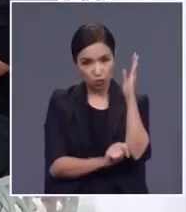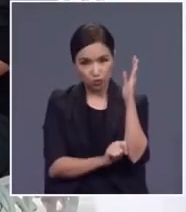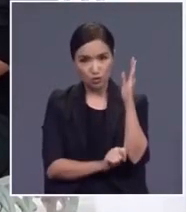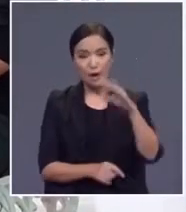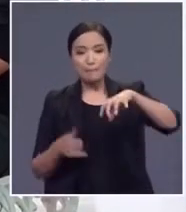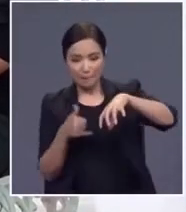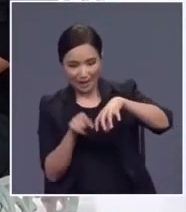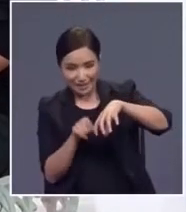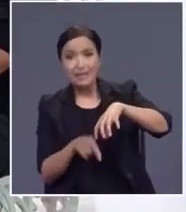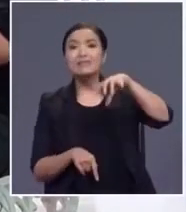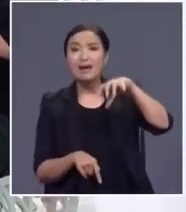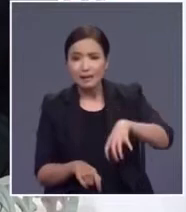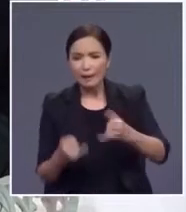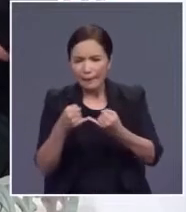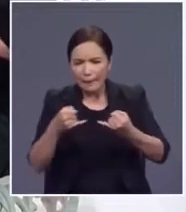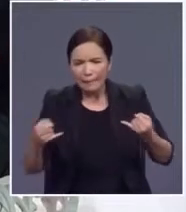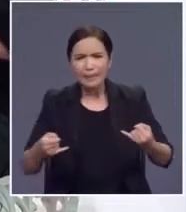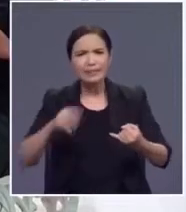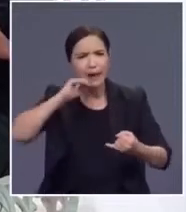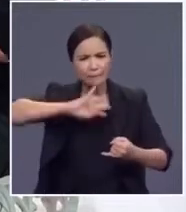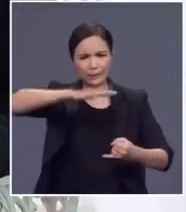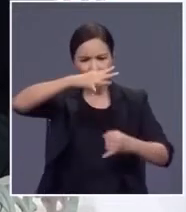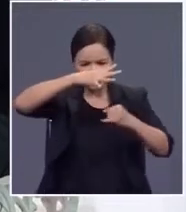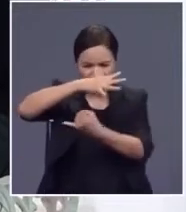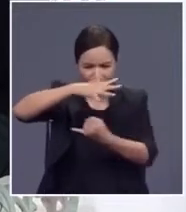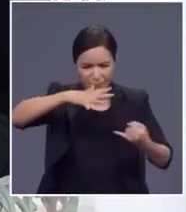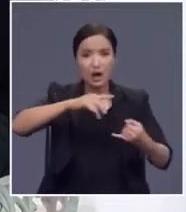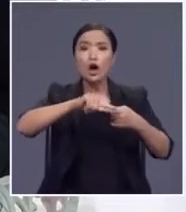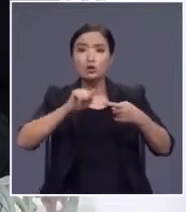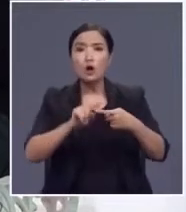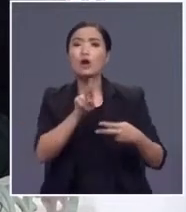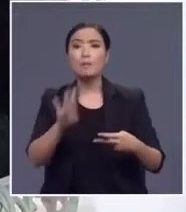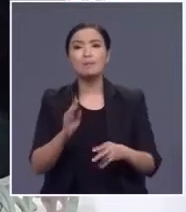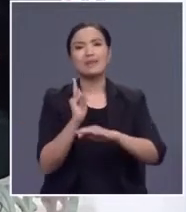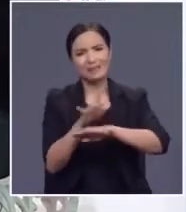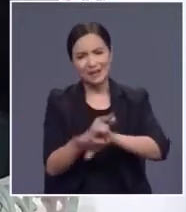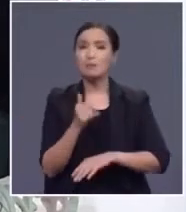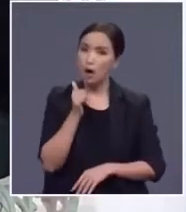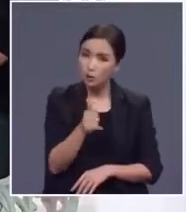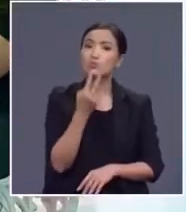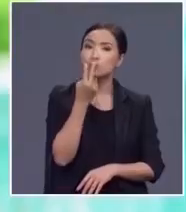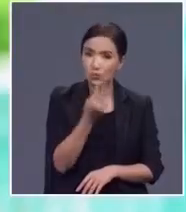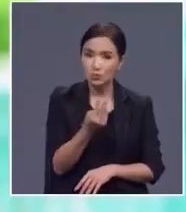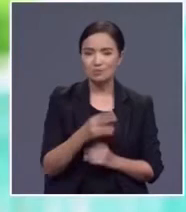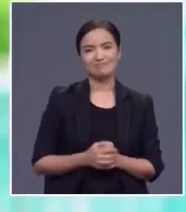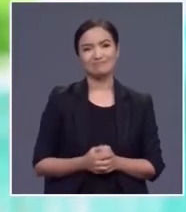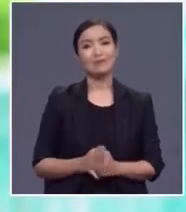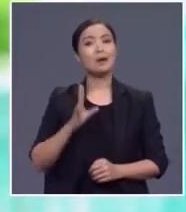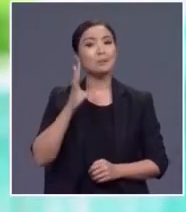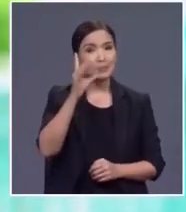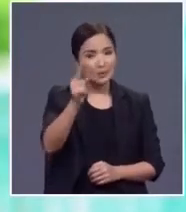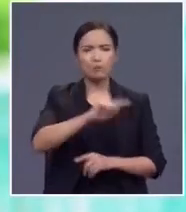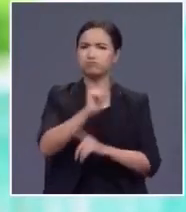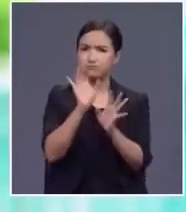ใต้น้ำมาดูเรื่องของการพัฒนาระบบอินเทอร์เน็ตท่านมาทำอะไรที่นี่บ้างครับ ครับก็ต้องขออนุญาตเรียนนะครับพรุ่งนี้จะเป็นวันสำคัญอีกวันหนึ่